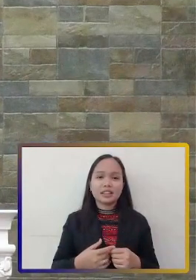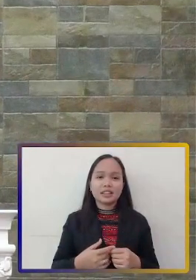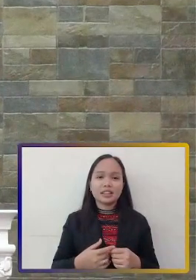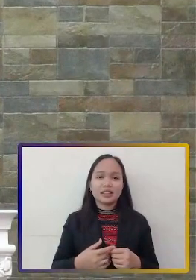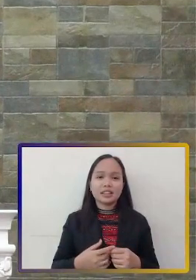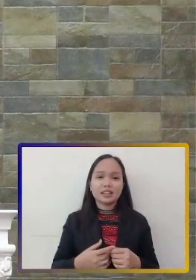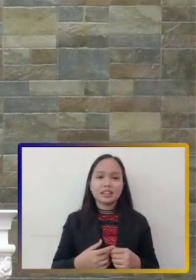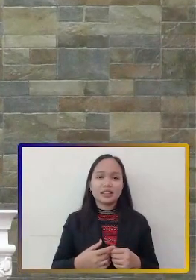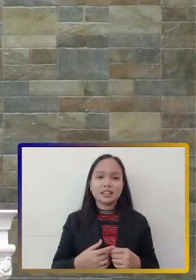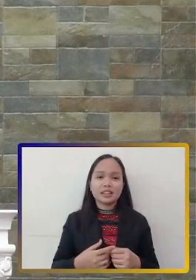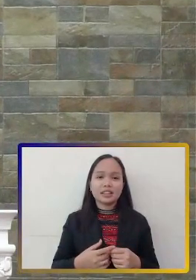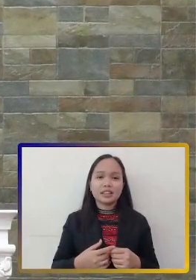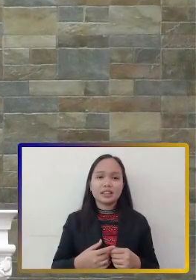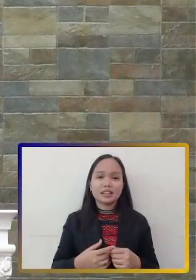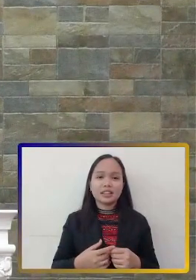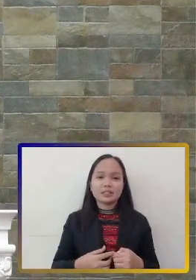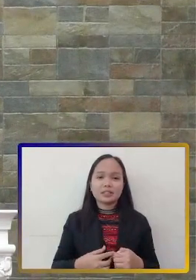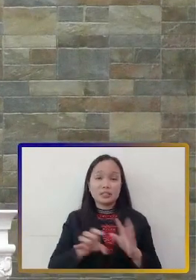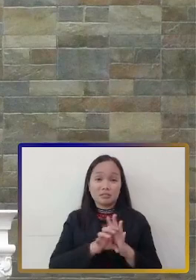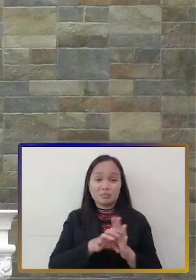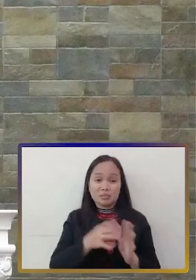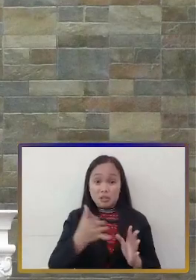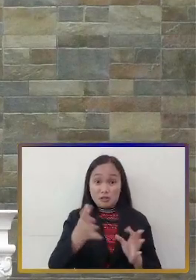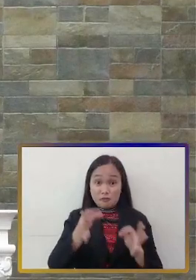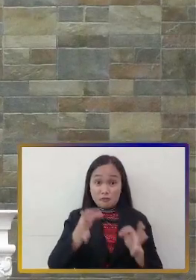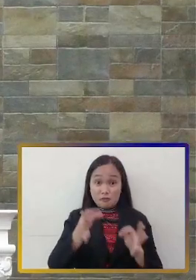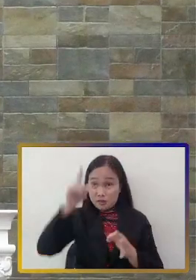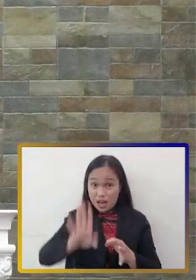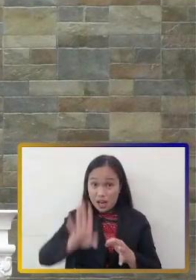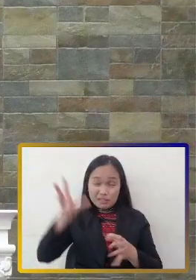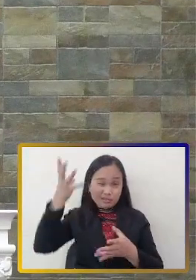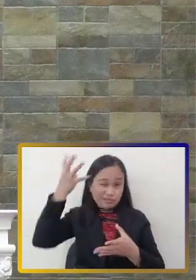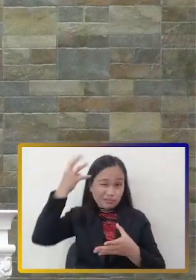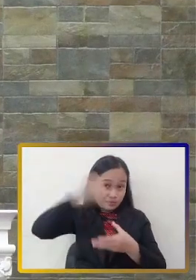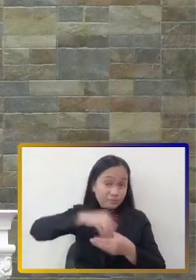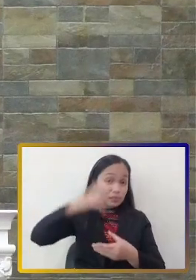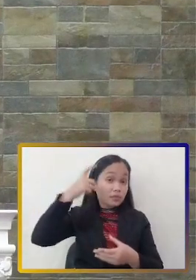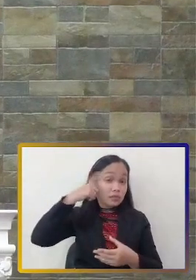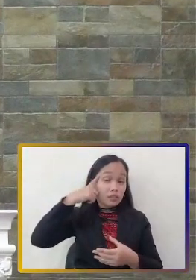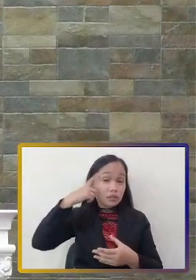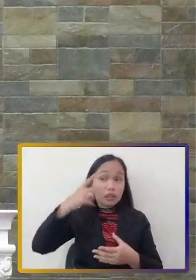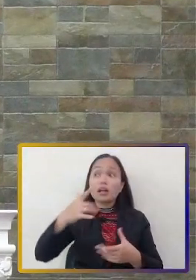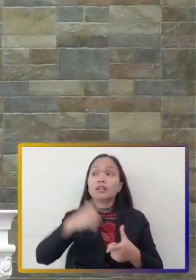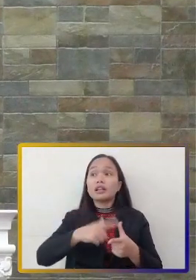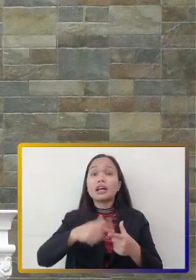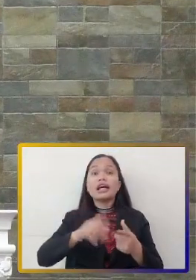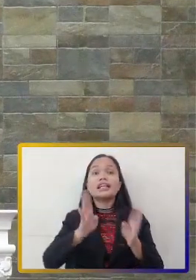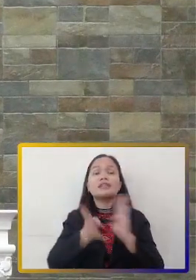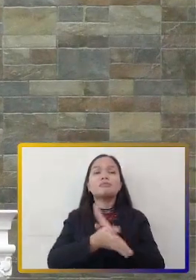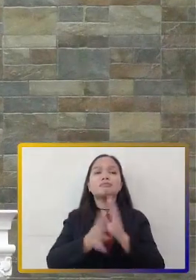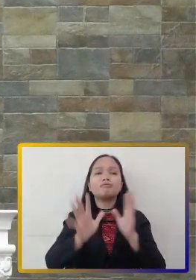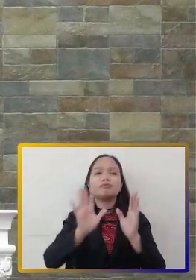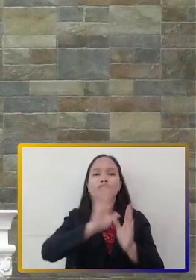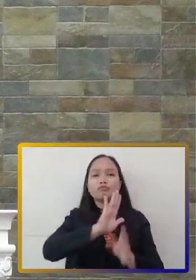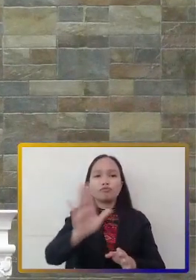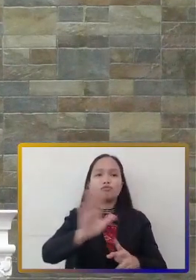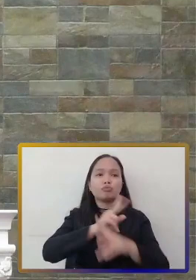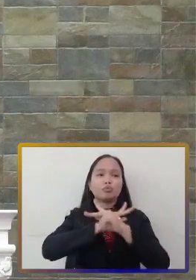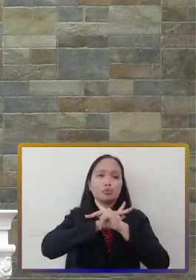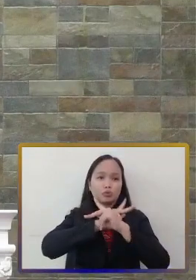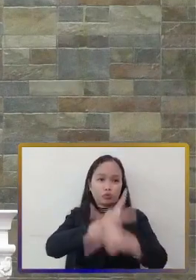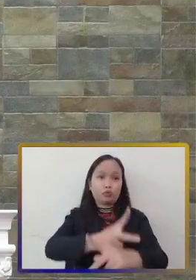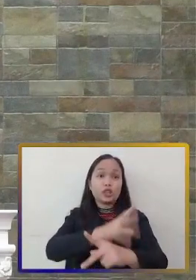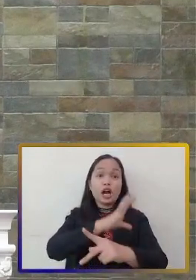nandoon. Pero kung Diyos ang nandoon, it will become your protection